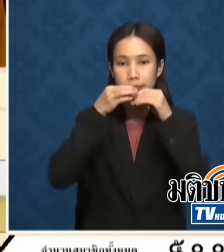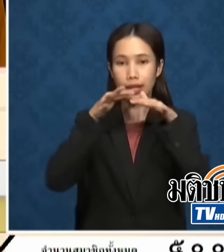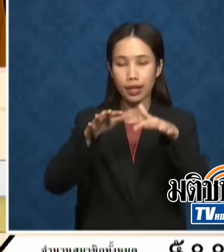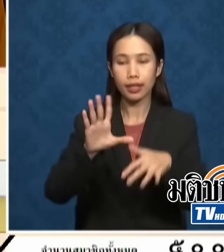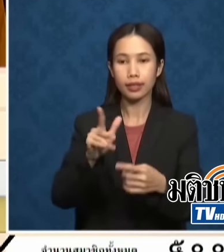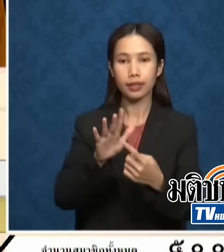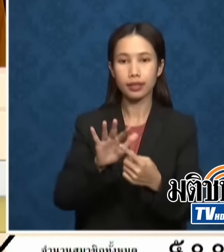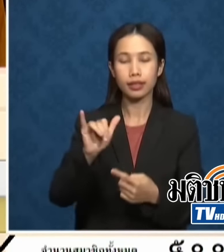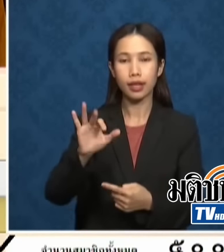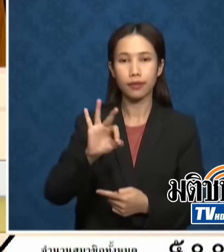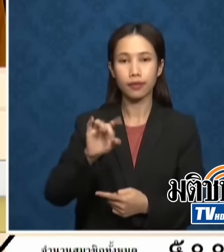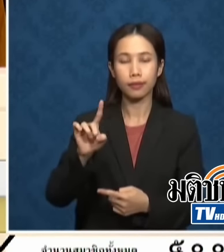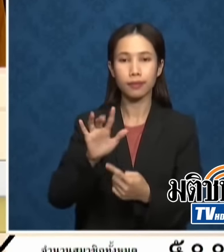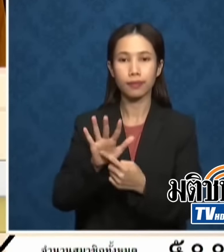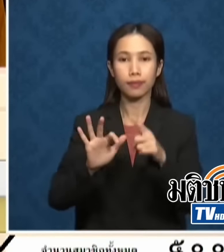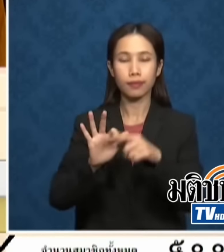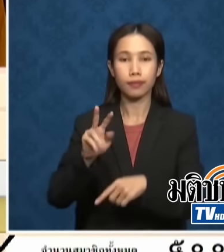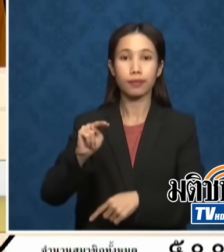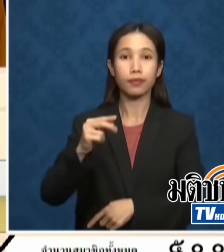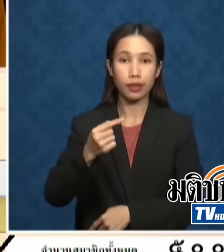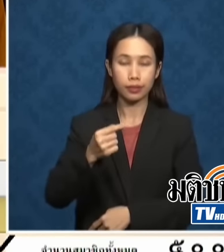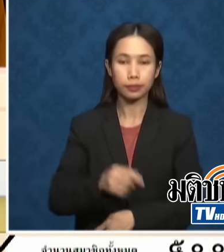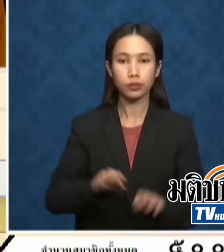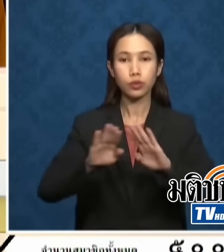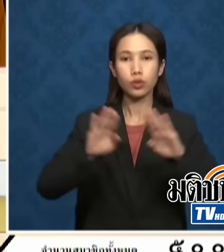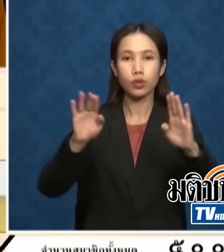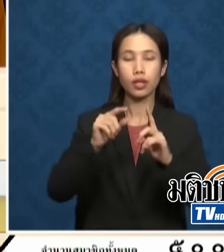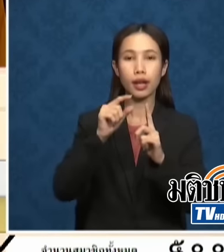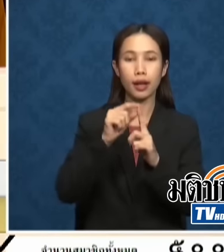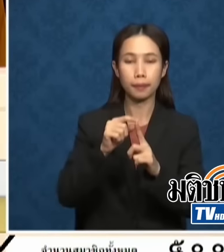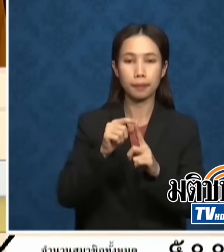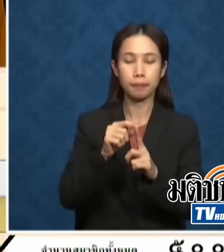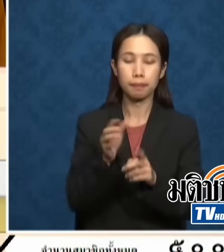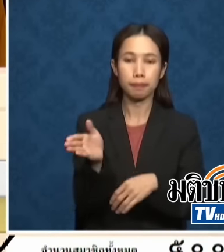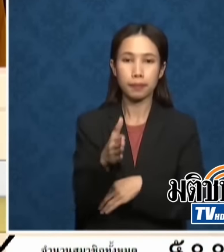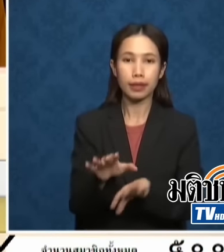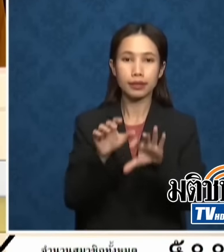และร่างมาตรา5ยกเลิกบทนิยามคำว่าประมงพื้นบ้าน